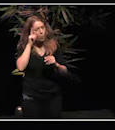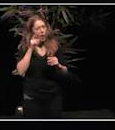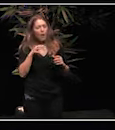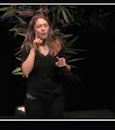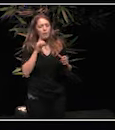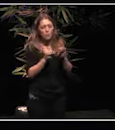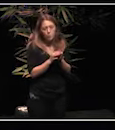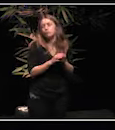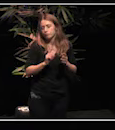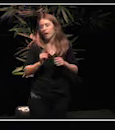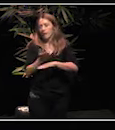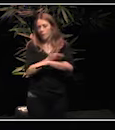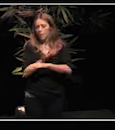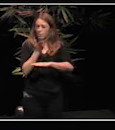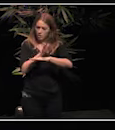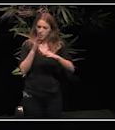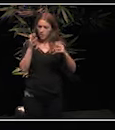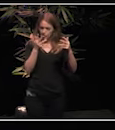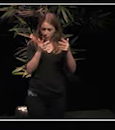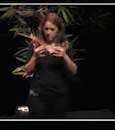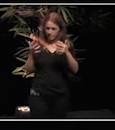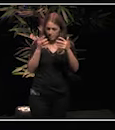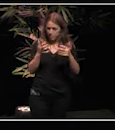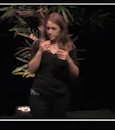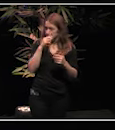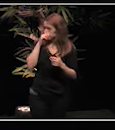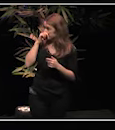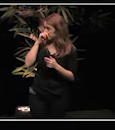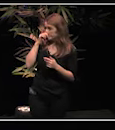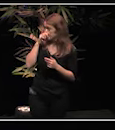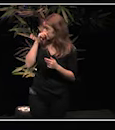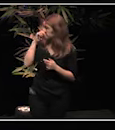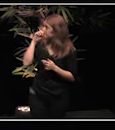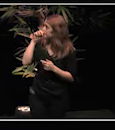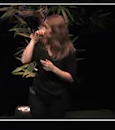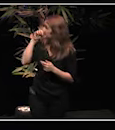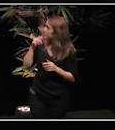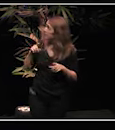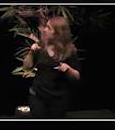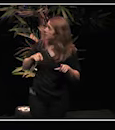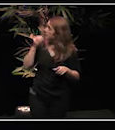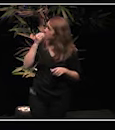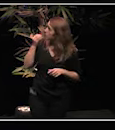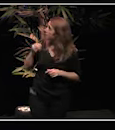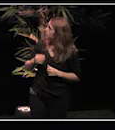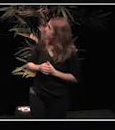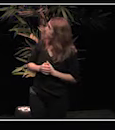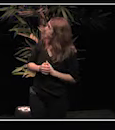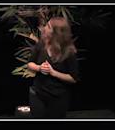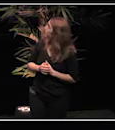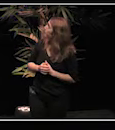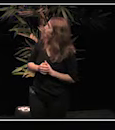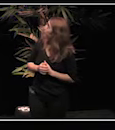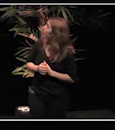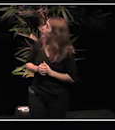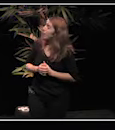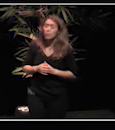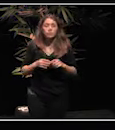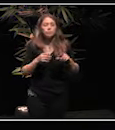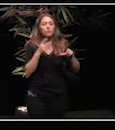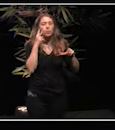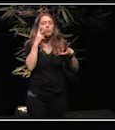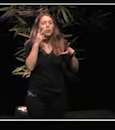effectivement montrent que c'est le cas, si ça veut bien passer. Voilà. C'est parti. Donc ici sur ce petit schéma,